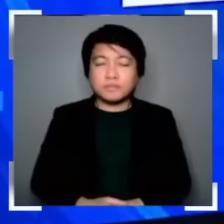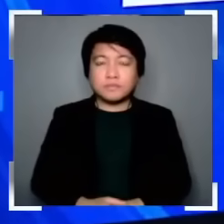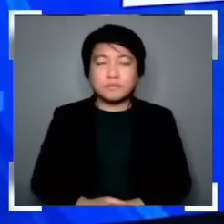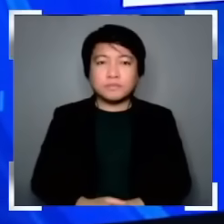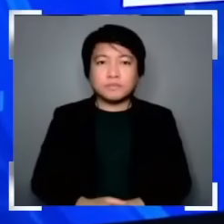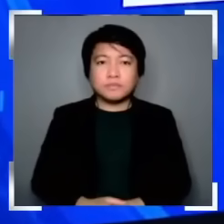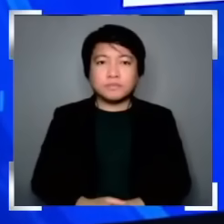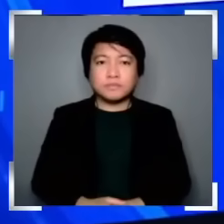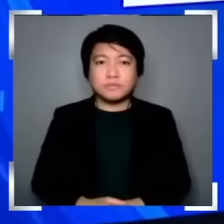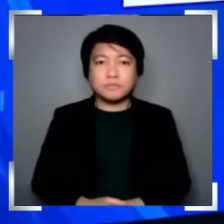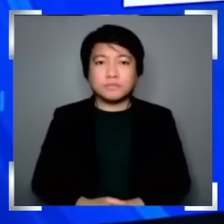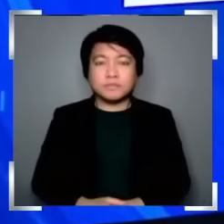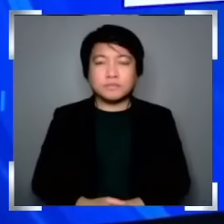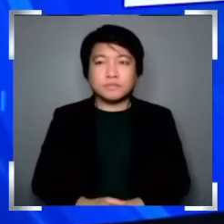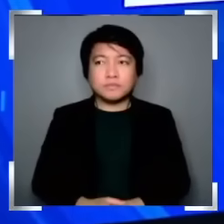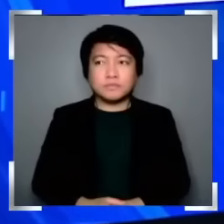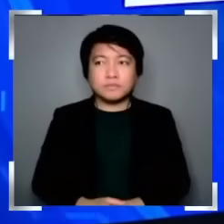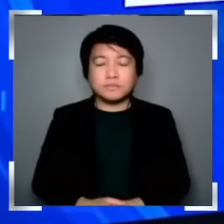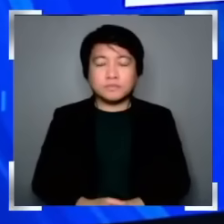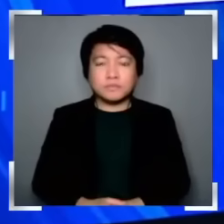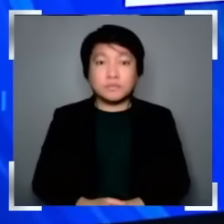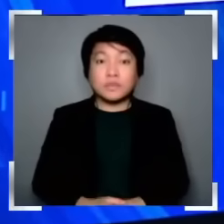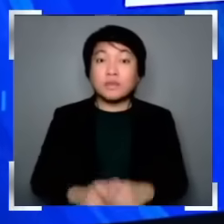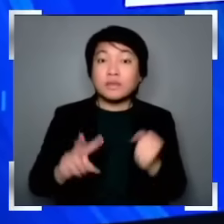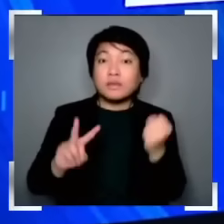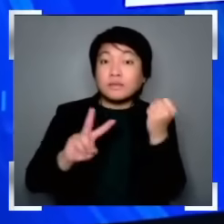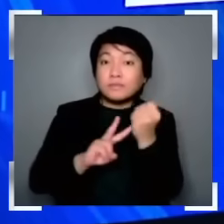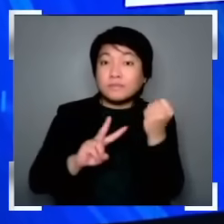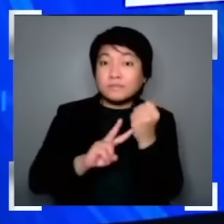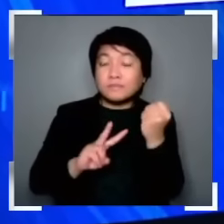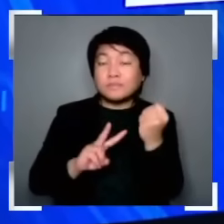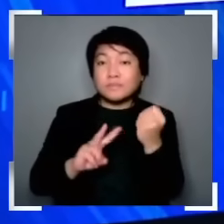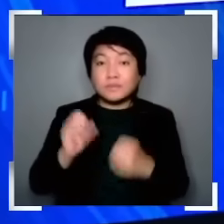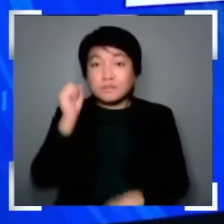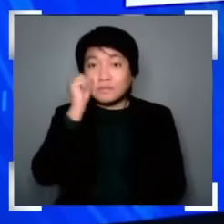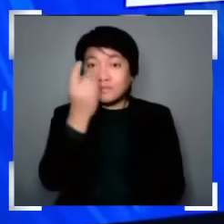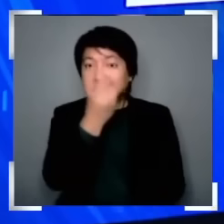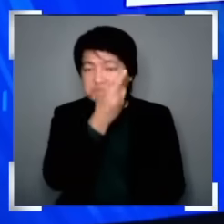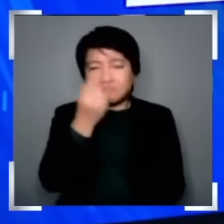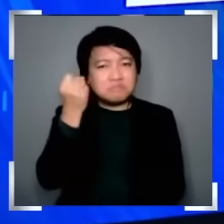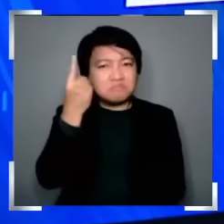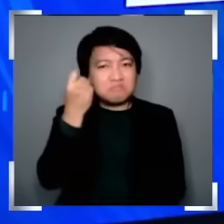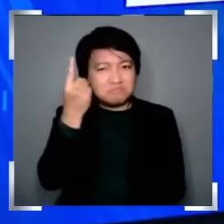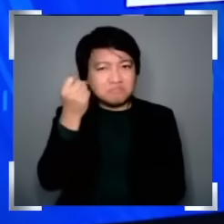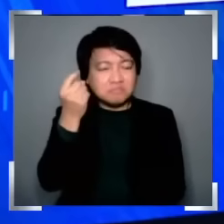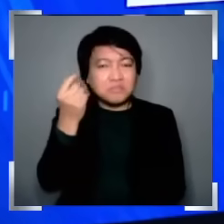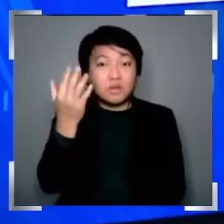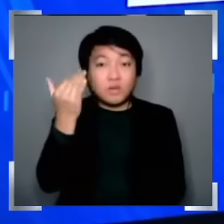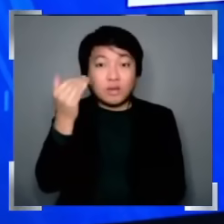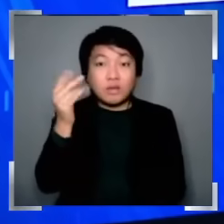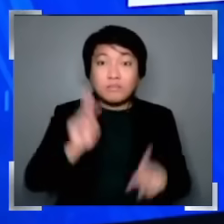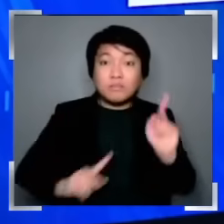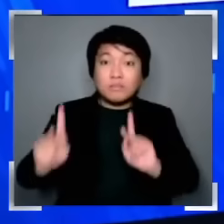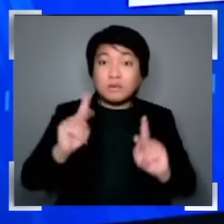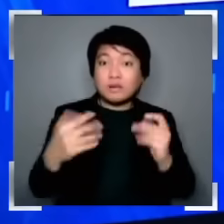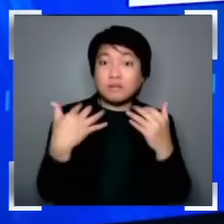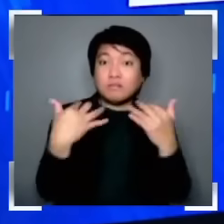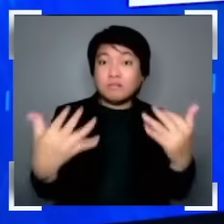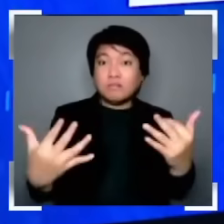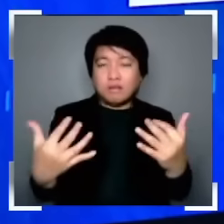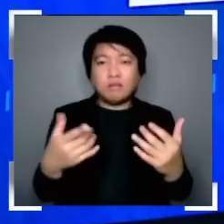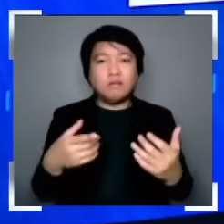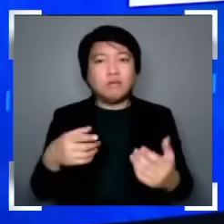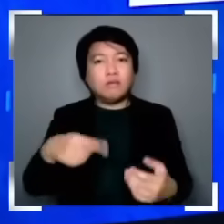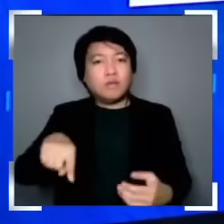Naintindihan daw ni Vice President and Education Secretary Sara Duterte ang pagkadismaya ng publiko sa pakikialam sa budget at usapin